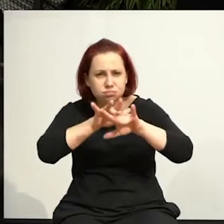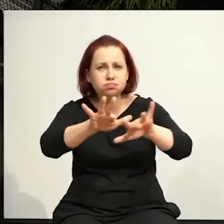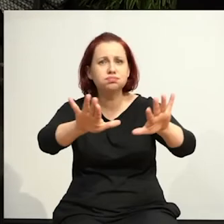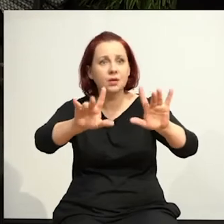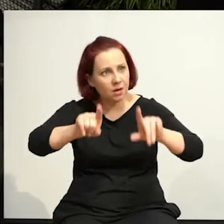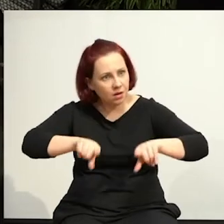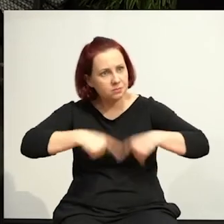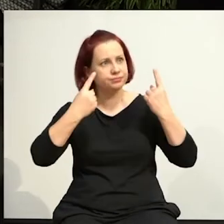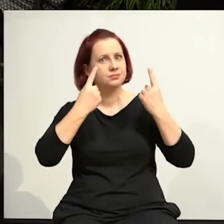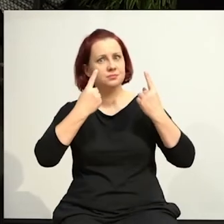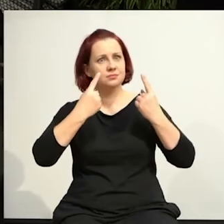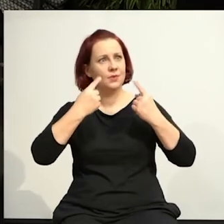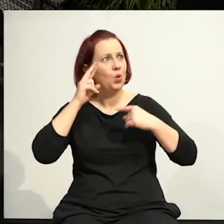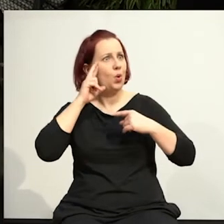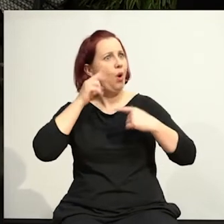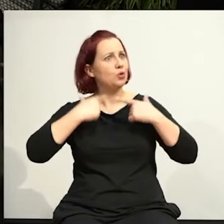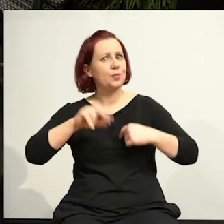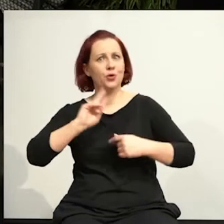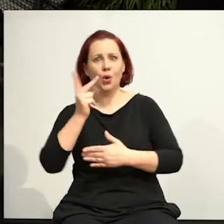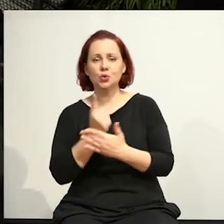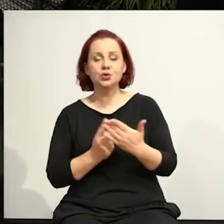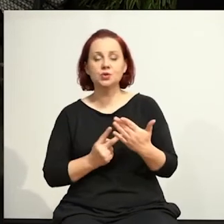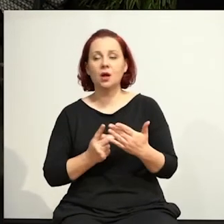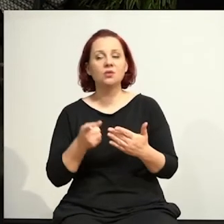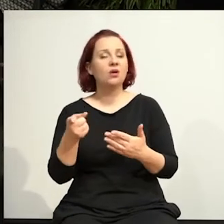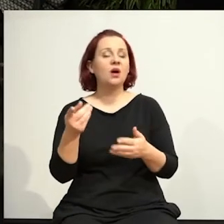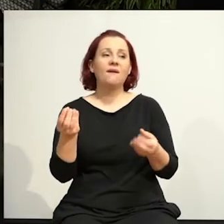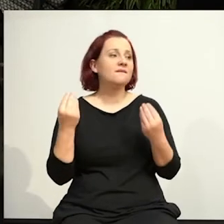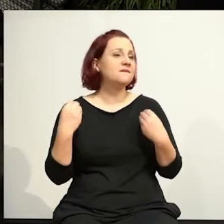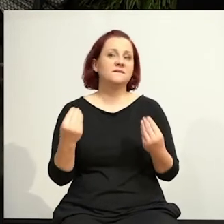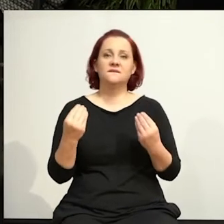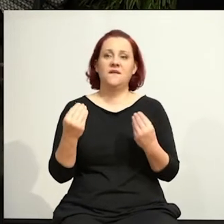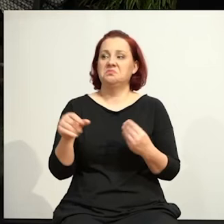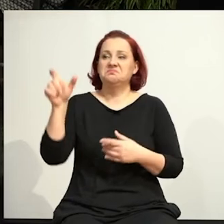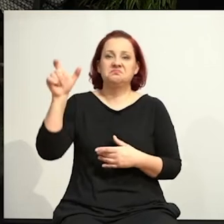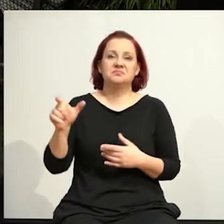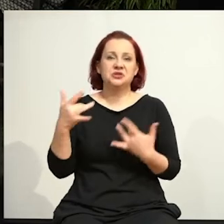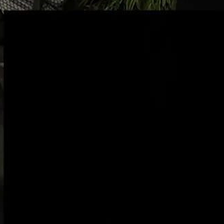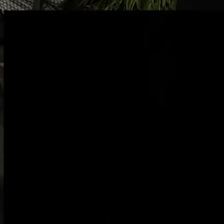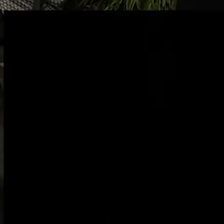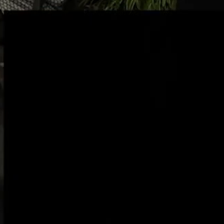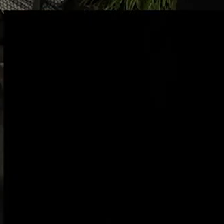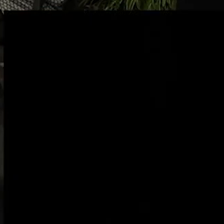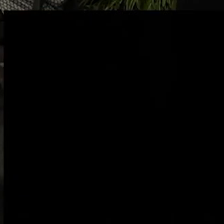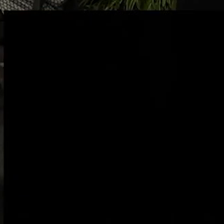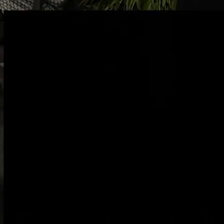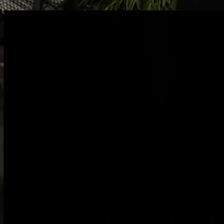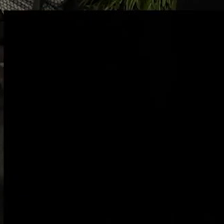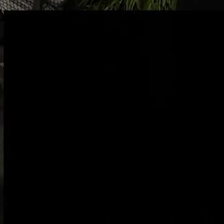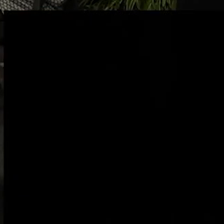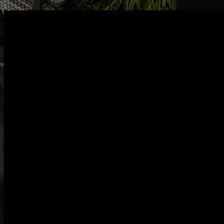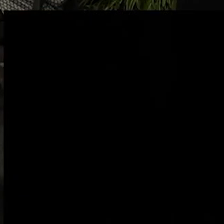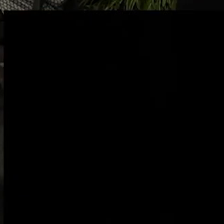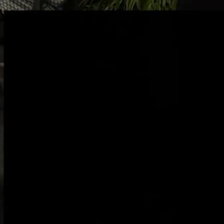to jest według mnie najwyższy rodzaj kunsztu życiowego, literackiego i bym powiedział egzystencjalnego. I on to